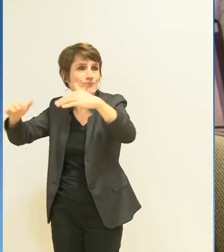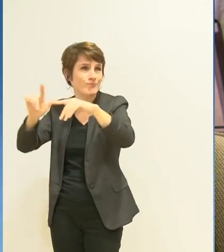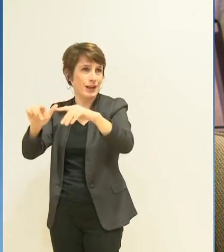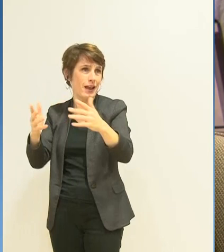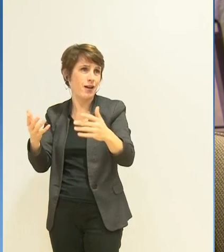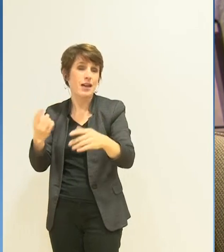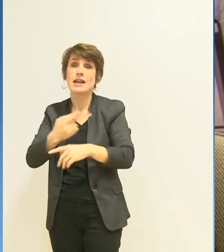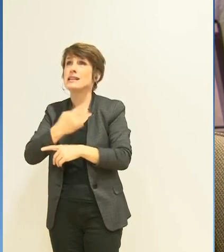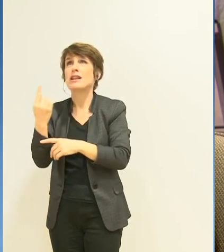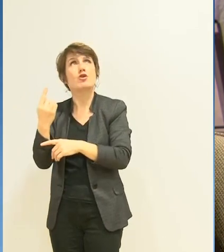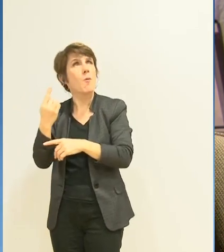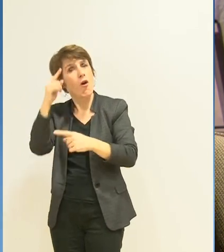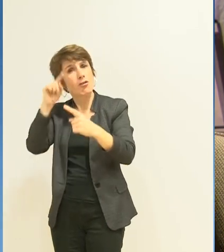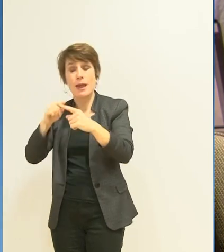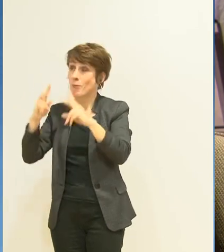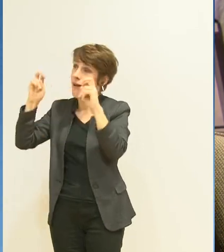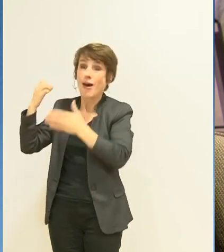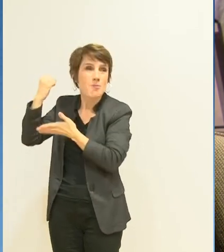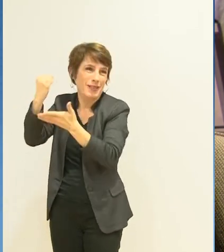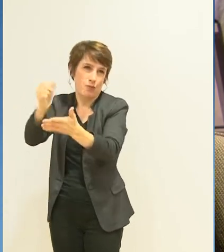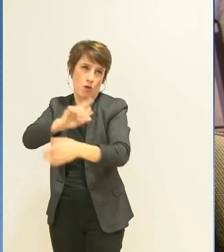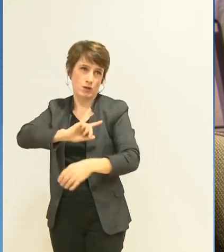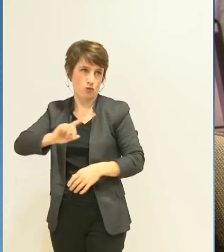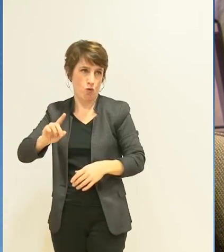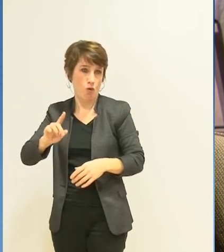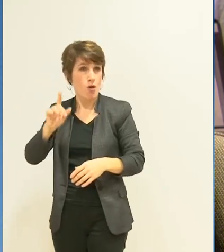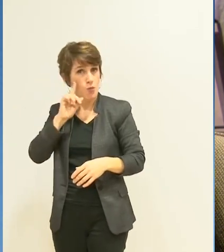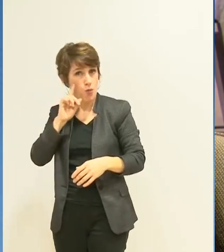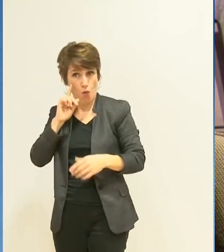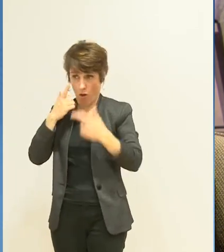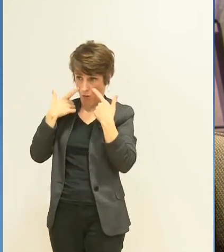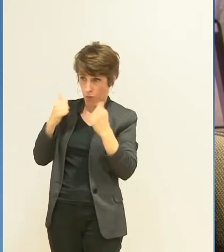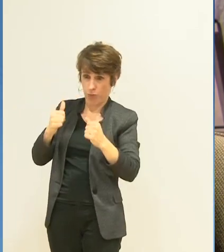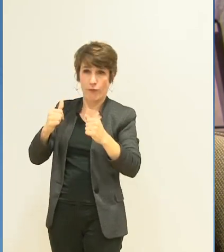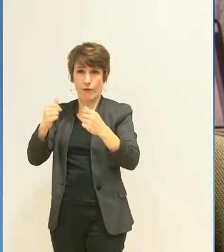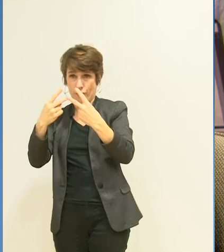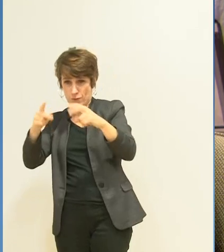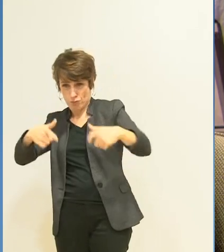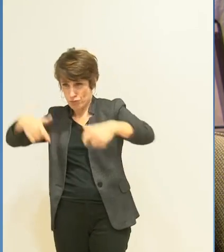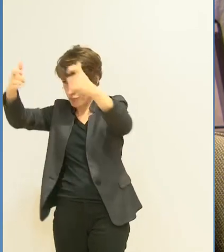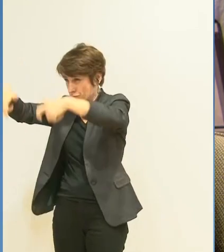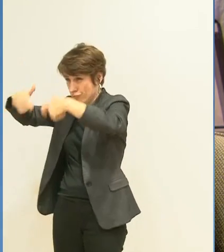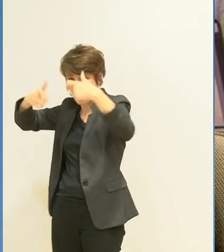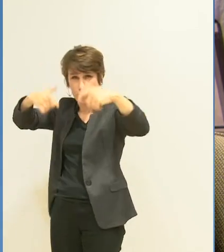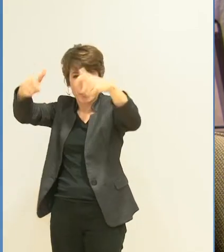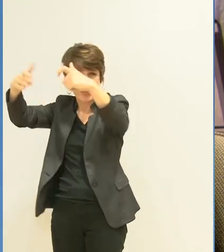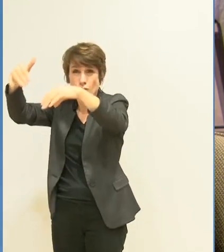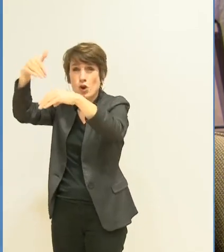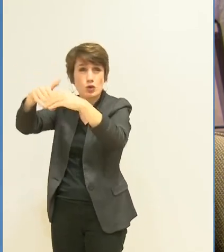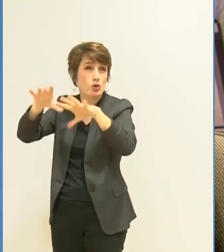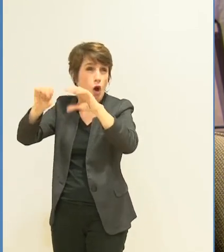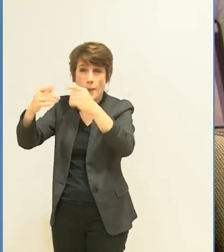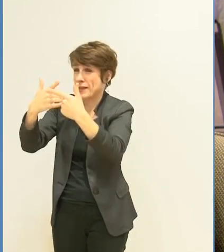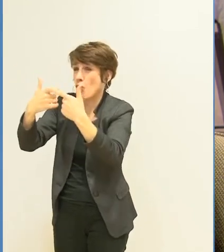question patrimoniale tant il est vrai qu'au travers de son urbanisme de la diversité de ses habitants des liens